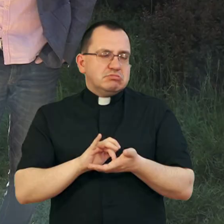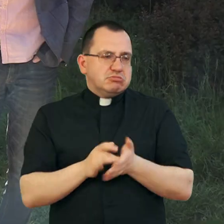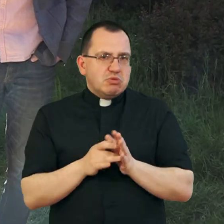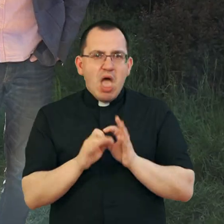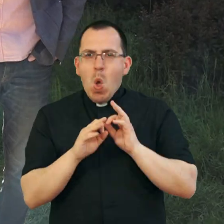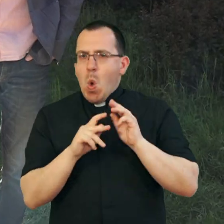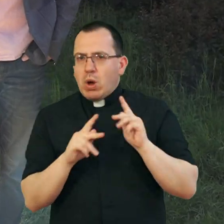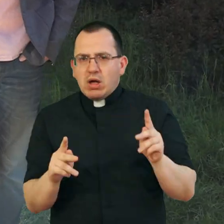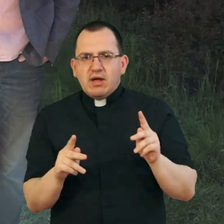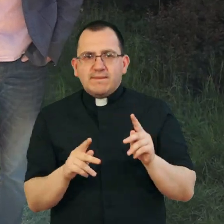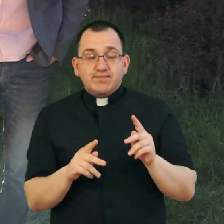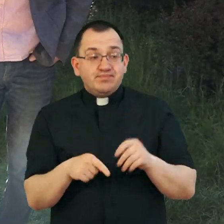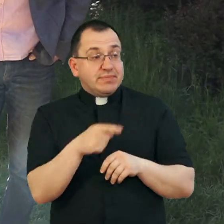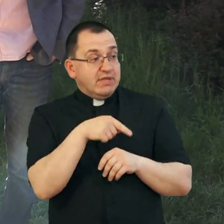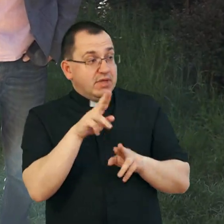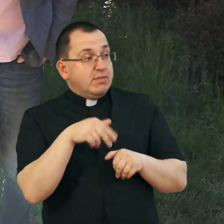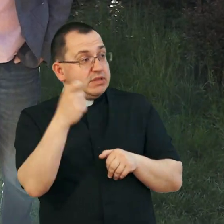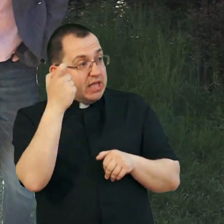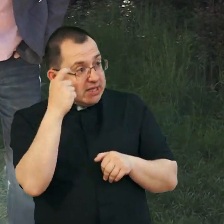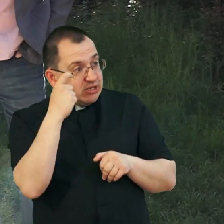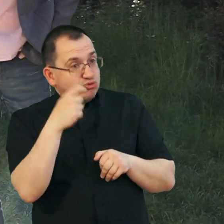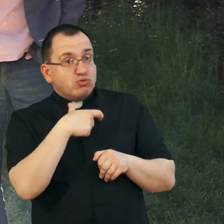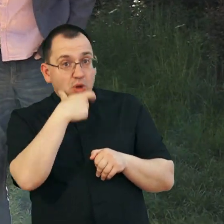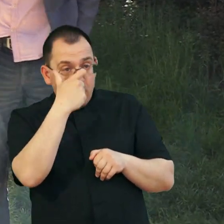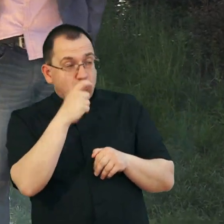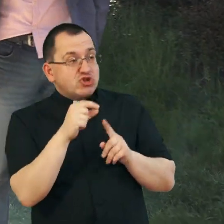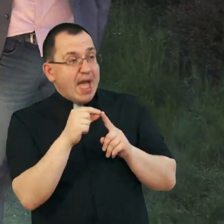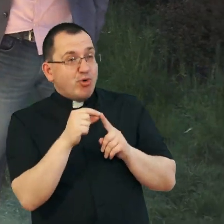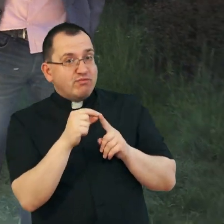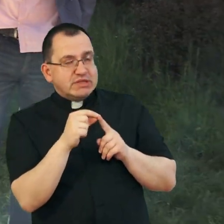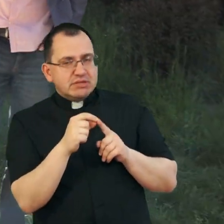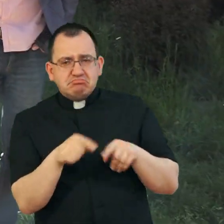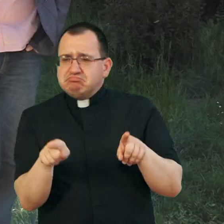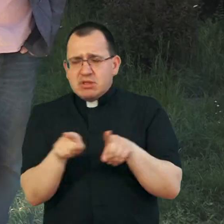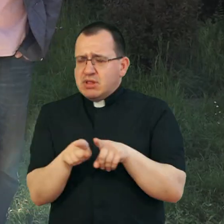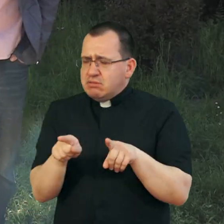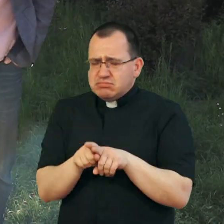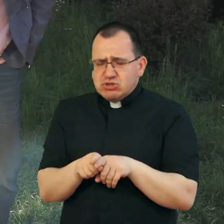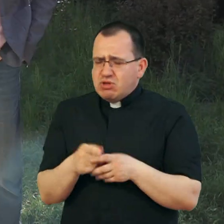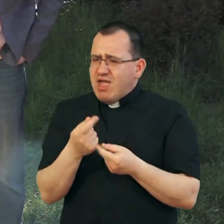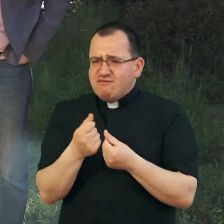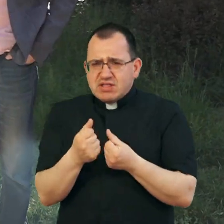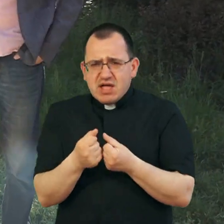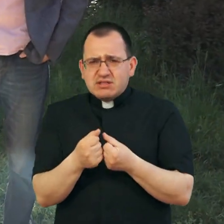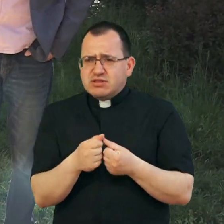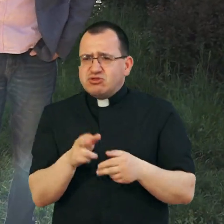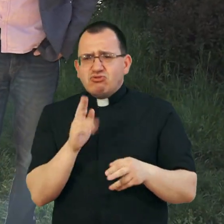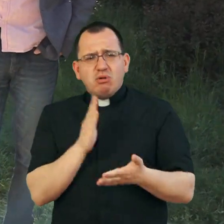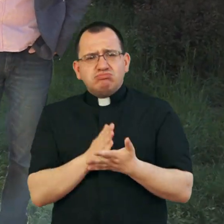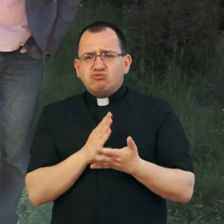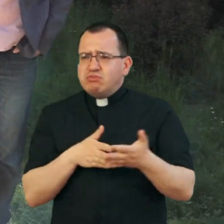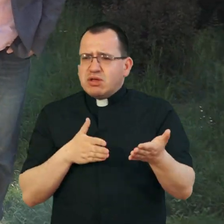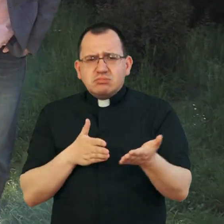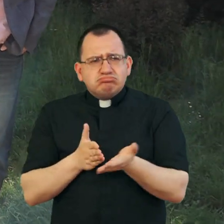to je na primjer. Imate iskustvo te providnosti. Naravno, i u financijskom smislu. Uvijek smo, tu je nekako išlo proporcionalno i